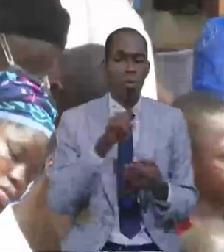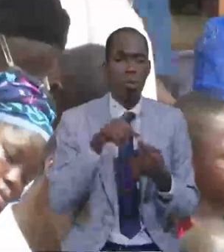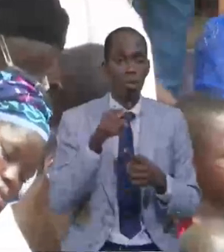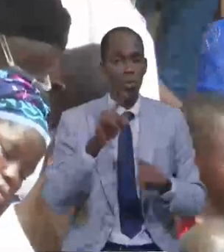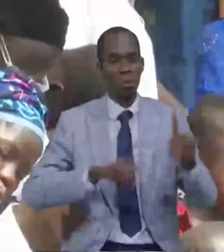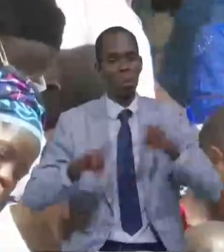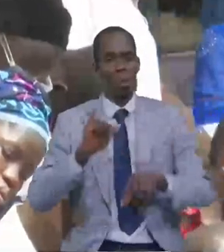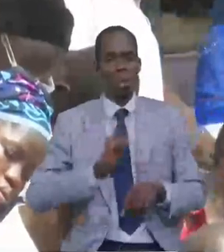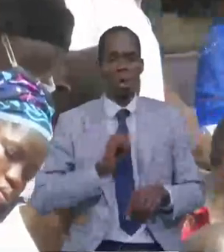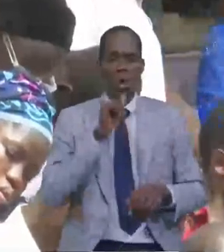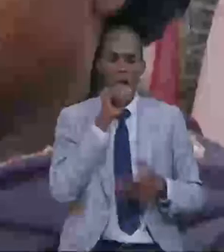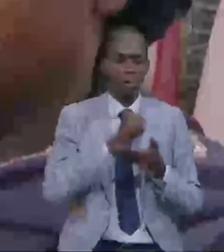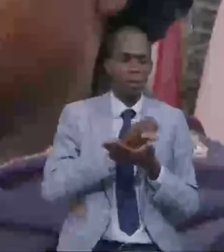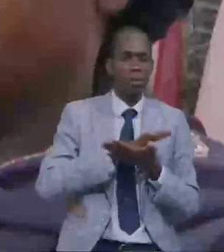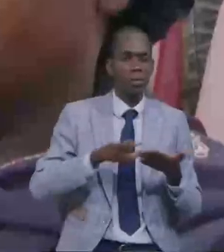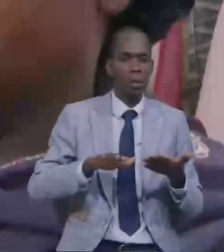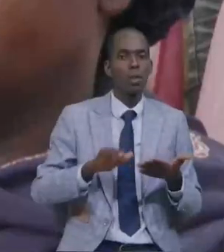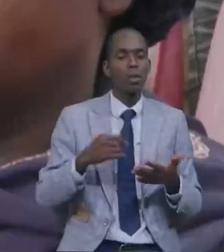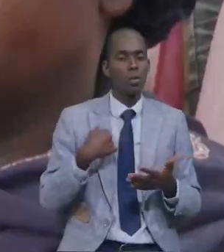à tout abandonner à Christ.